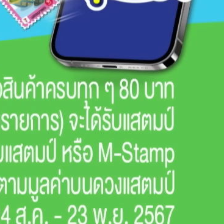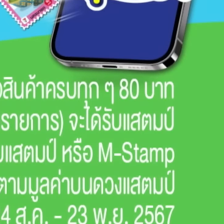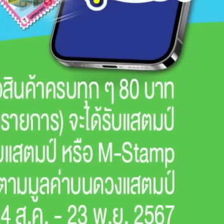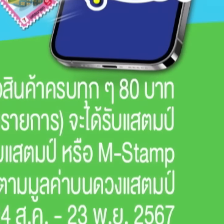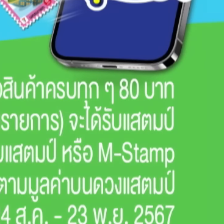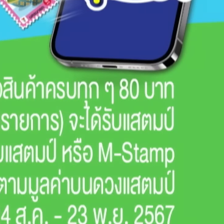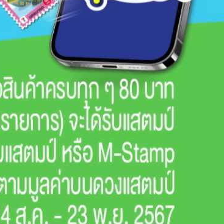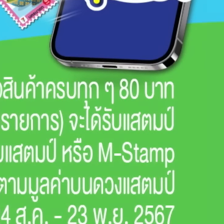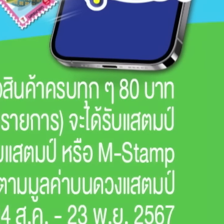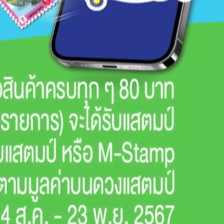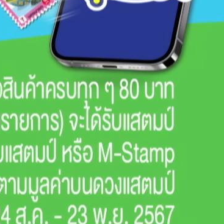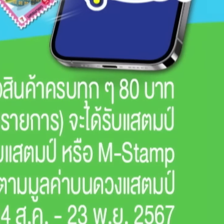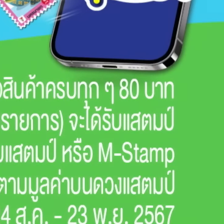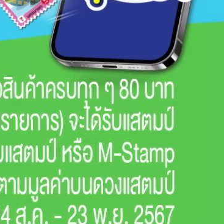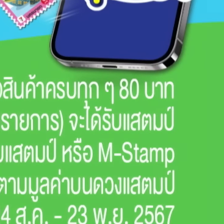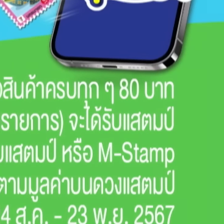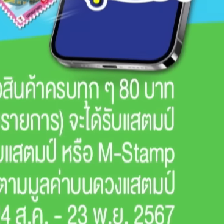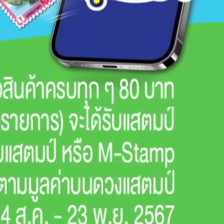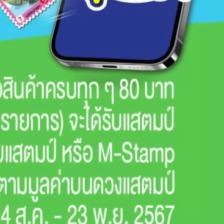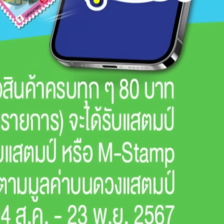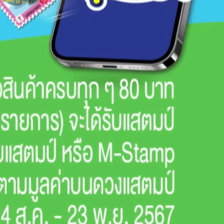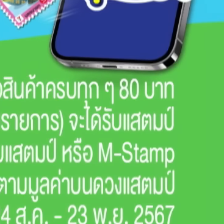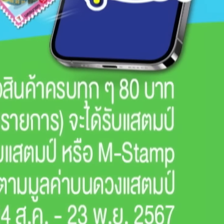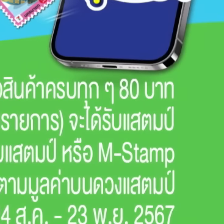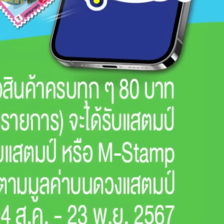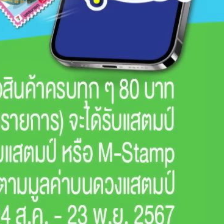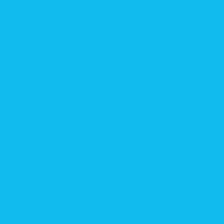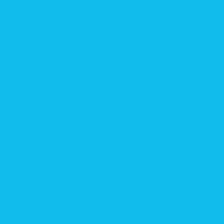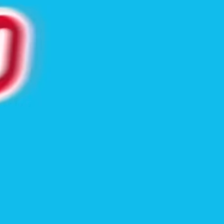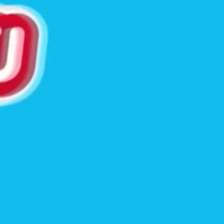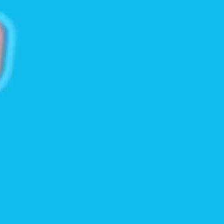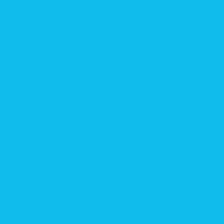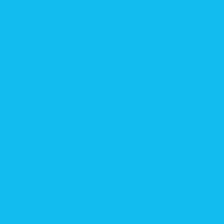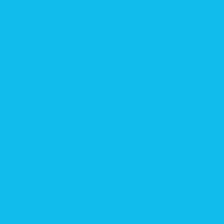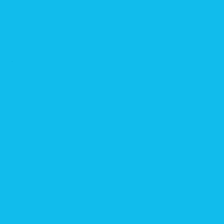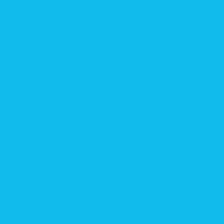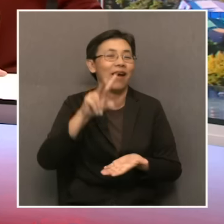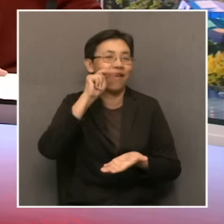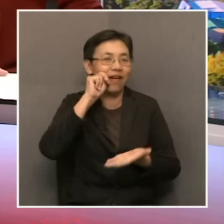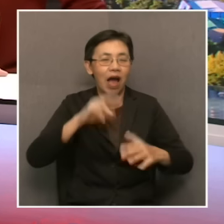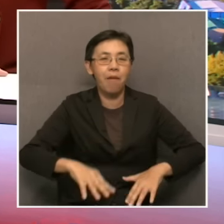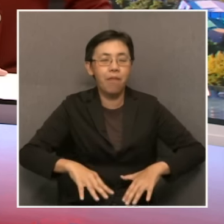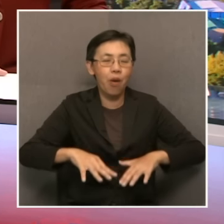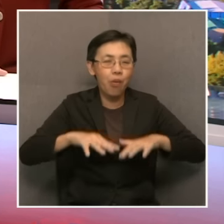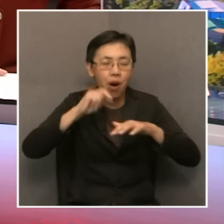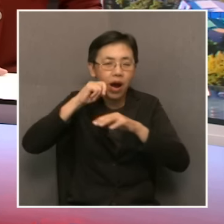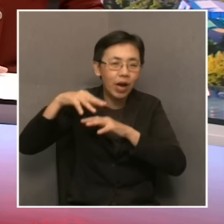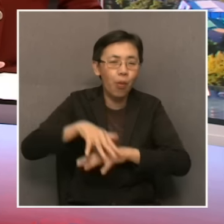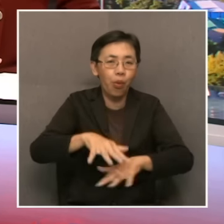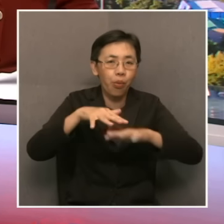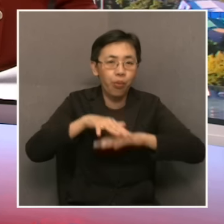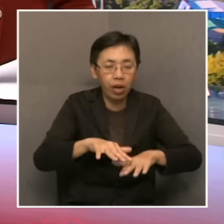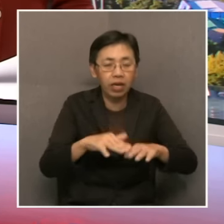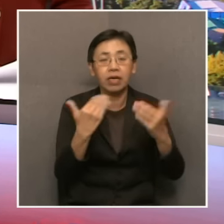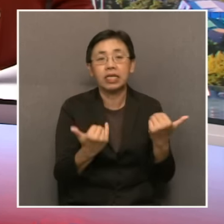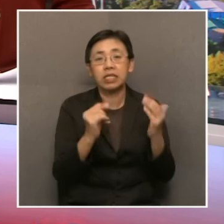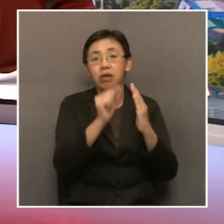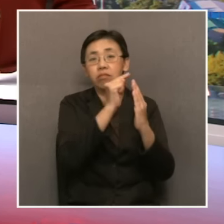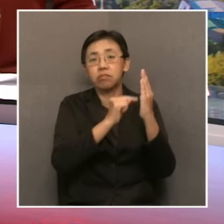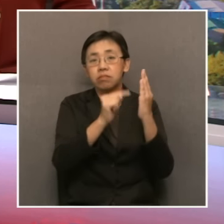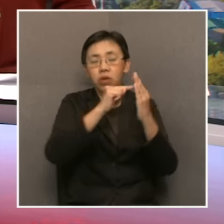สนับสนุนโดย 7-Eleven สแตมป์เสน่ห์ไทยใครๆก็หลงรัก ในหลายพื้นที่ฝนตกต่อเนื่องเลยนะคะแล้ว